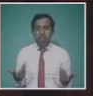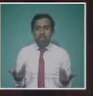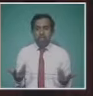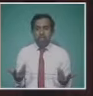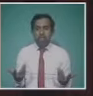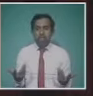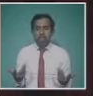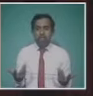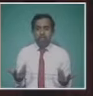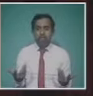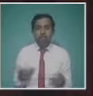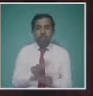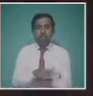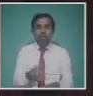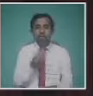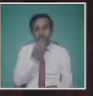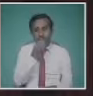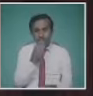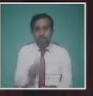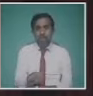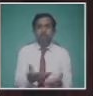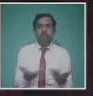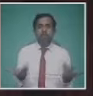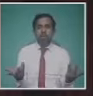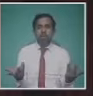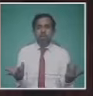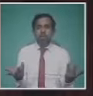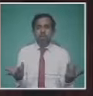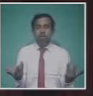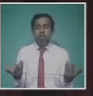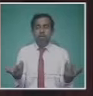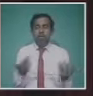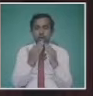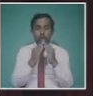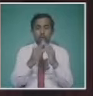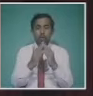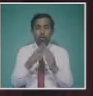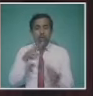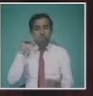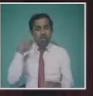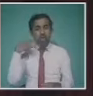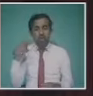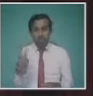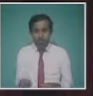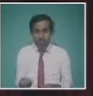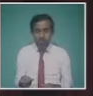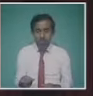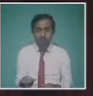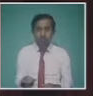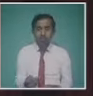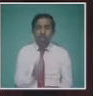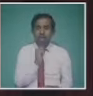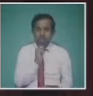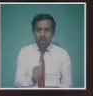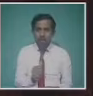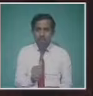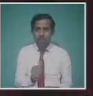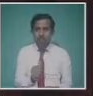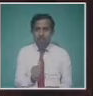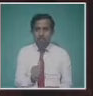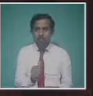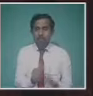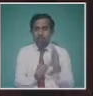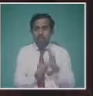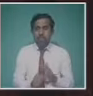කියලා ඒ දරුවන්ට කෑම ටික දෙන්න විදියක් නැහැ ඒක නිසා පාසල් වල කලන්දි දාලා වැටෙන ප්‍රමාණය සැබවින්ම ඇත්තක් ඒ